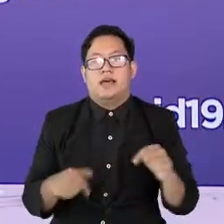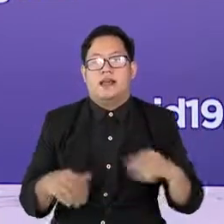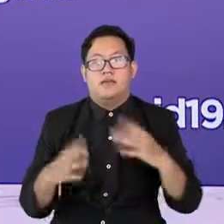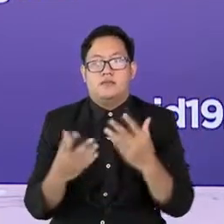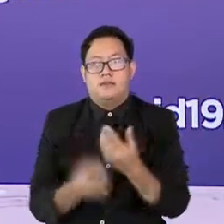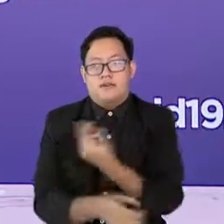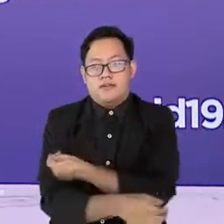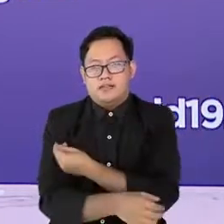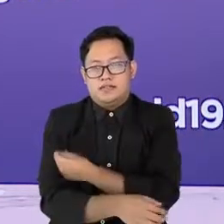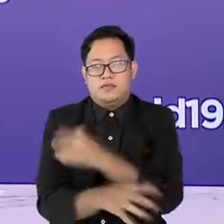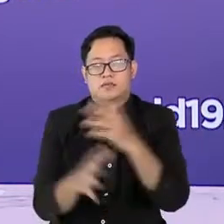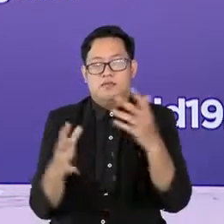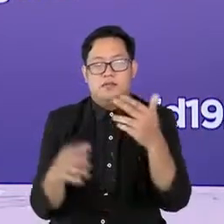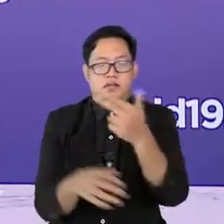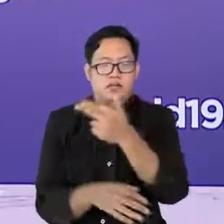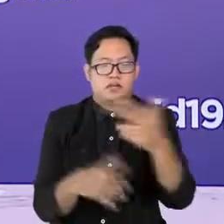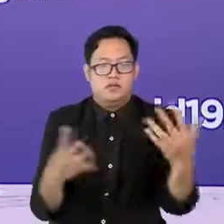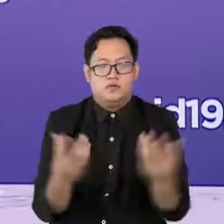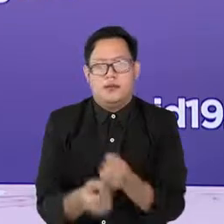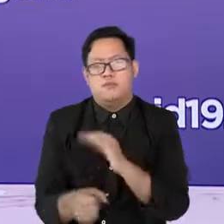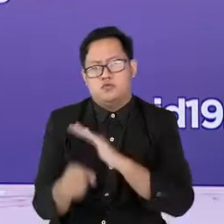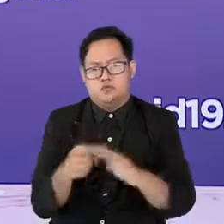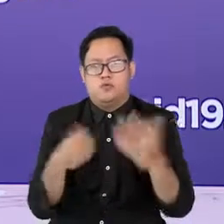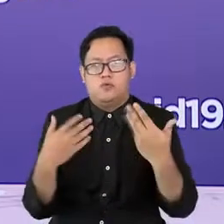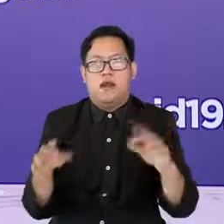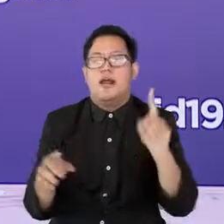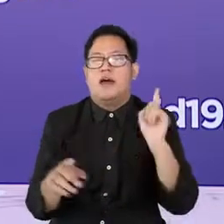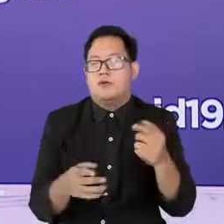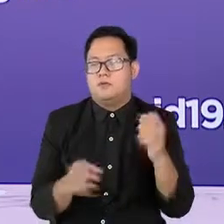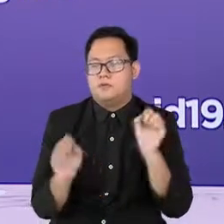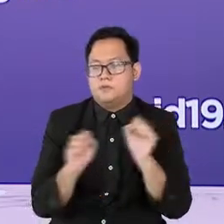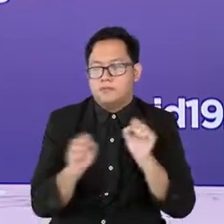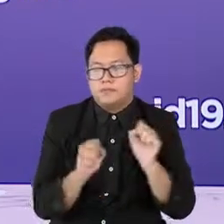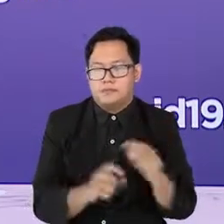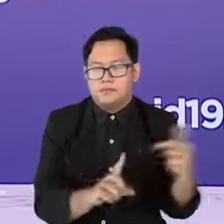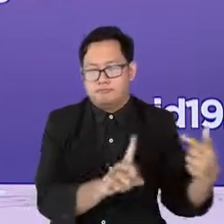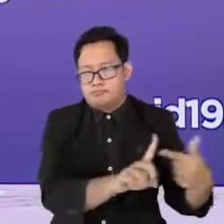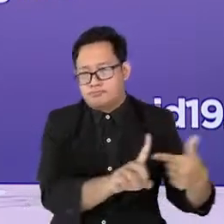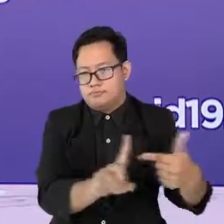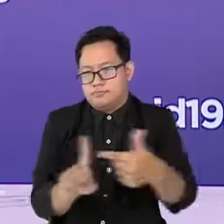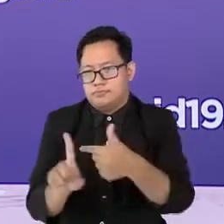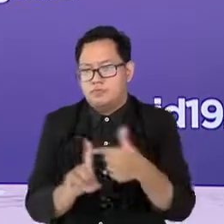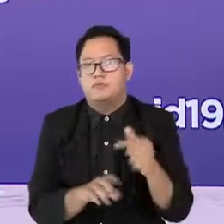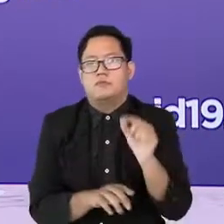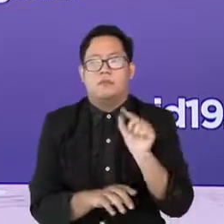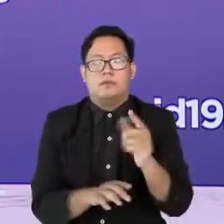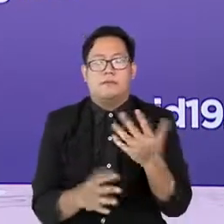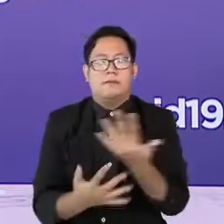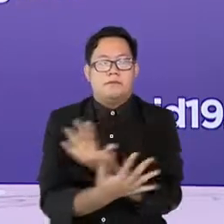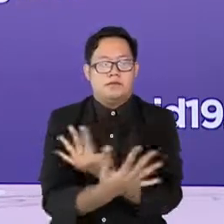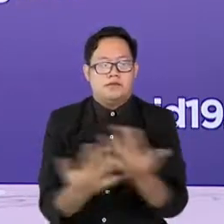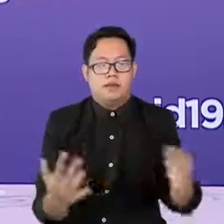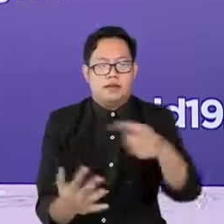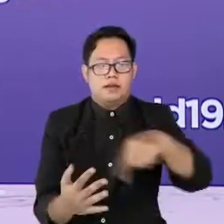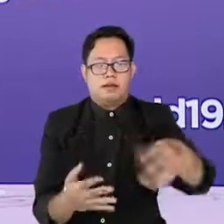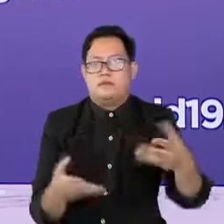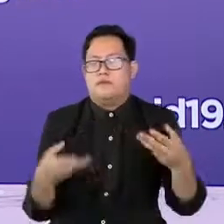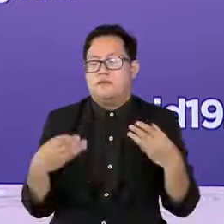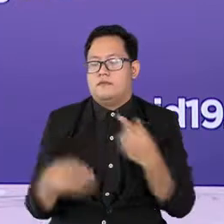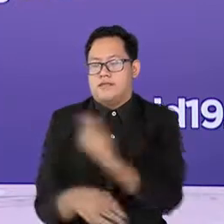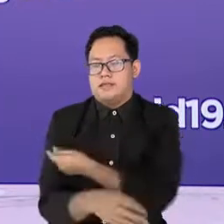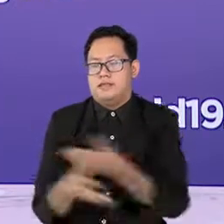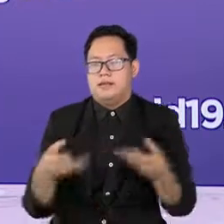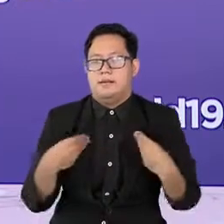19 di Indonesia mencukupi dan harus segera didistribusikan sehingga masyarakat dapat segera memperoleh vaksin